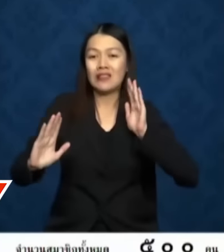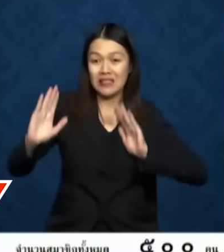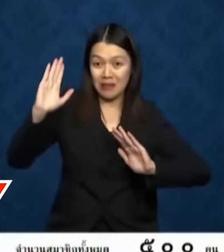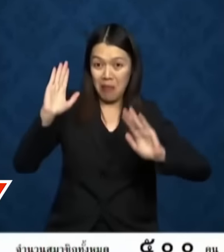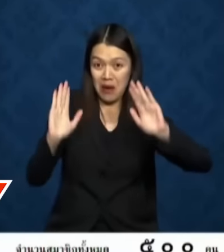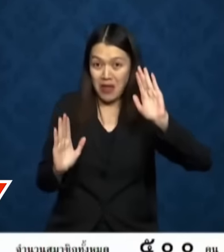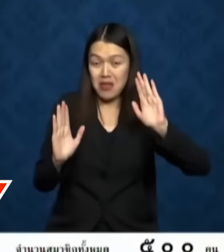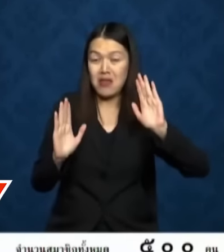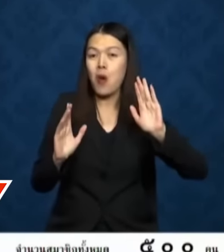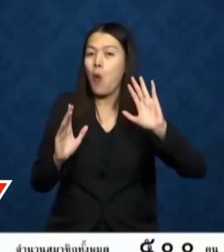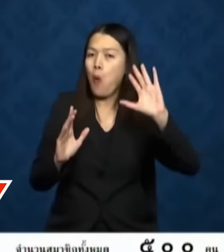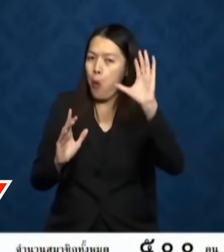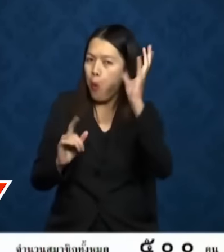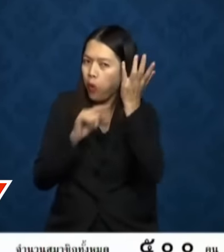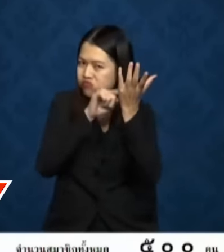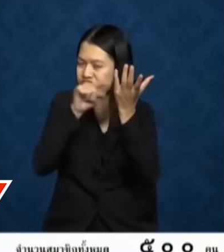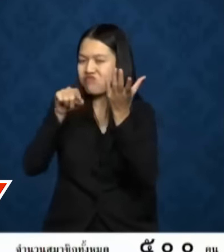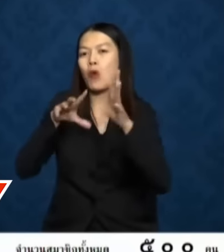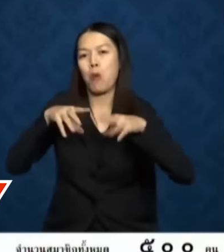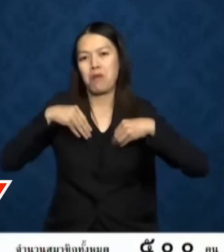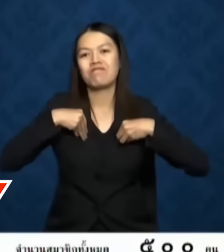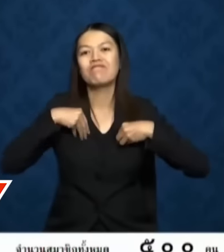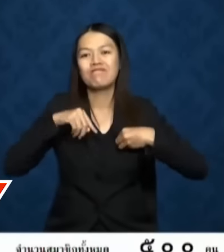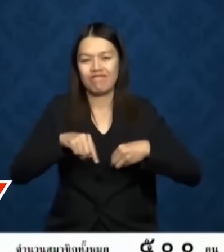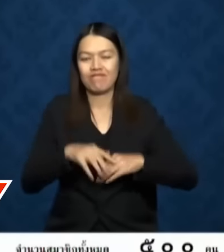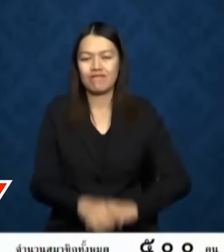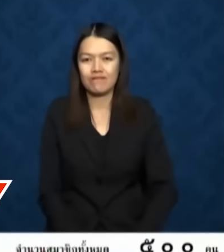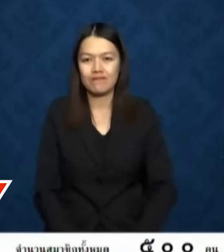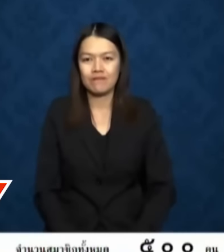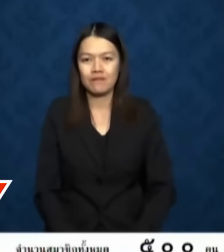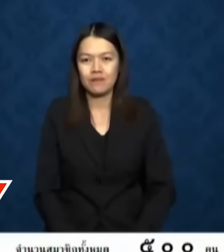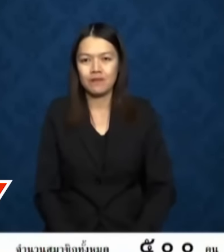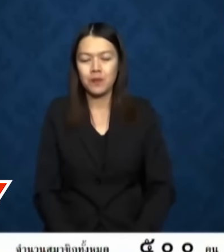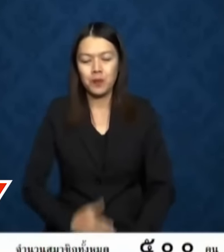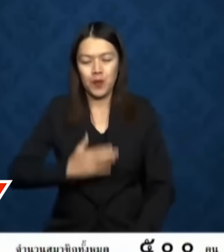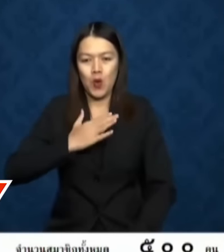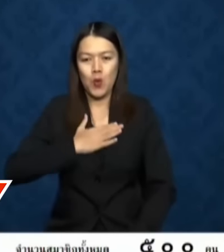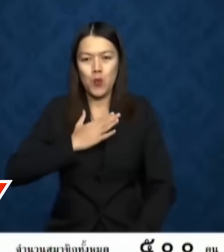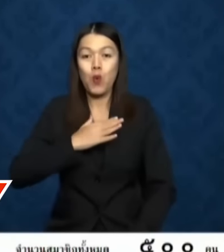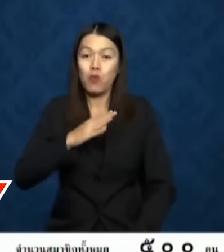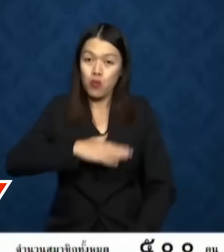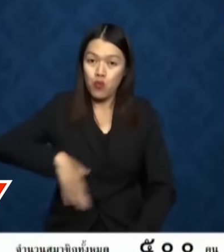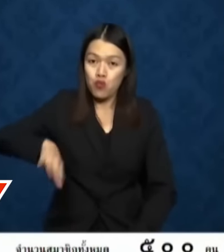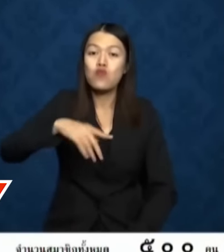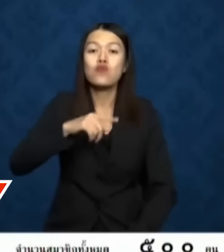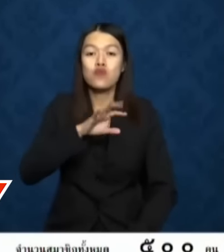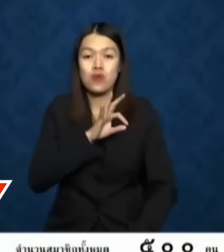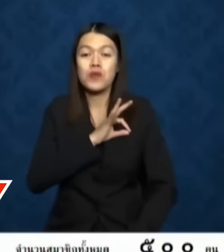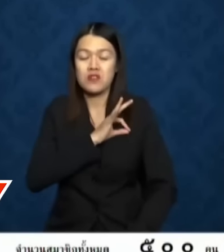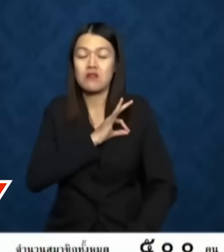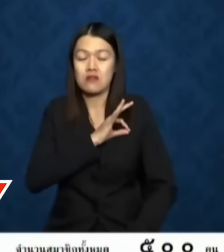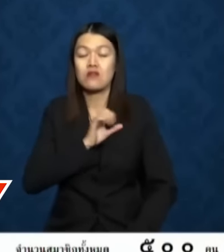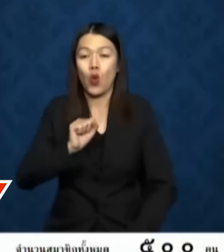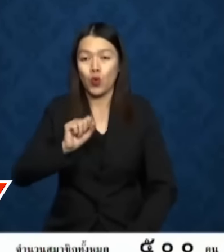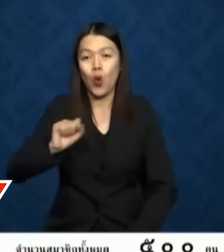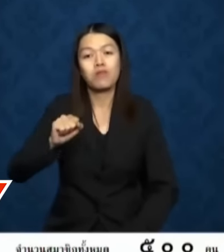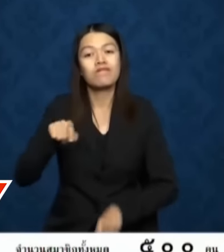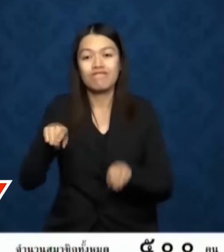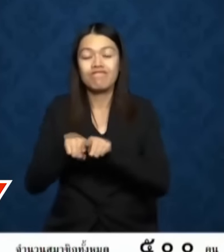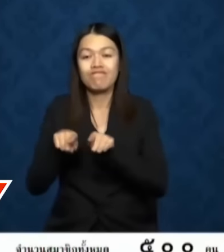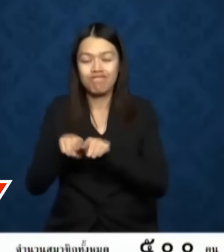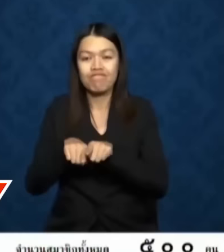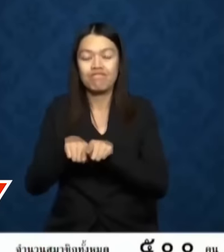ชาธิปไตยที่ทั่วโลกยอมรับครับผมในฐานะที่ทุกท่านในที่นี้นะครับก็เป็นสมาชิกสภาผู้แทนราษฎ